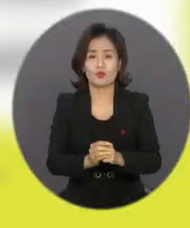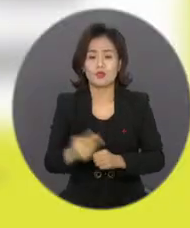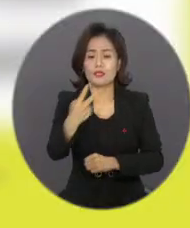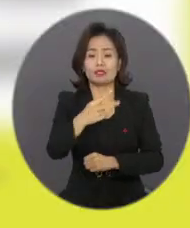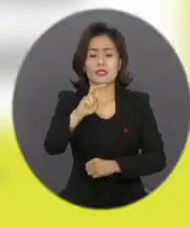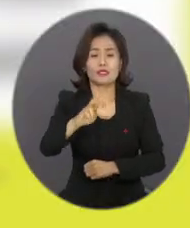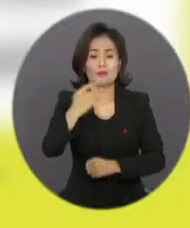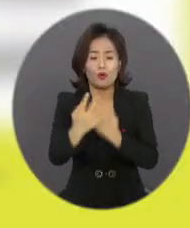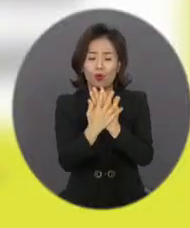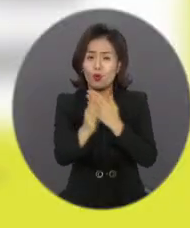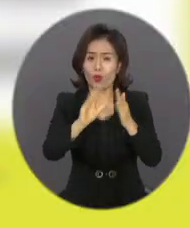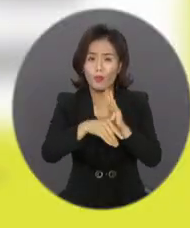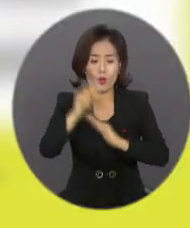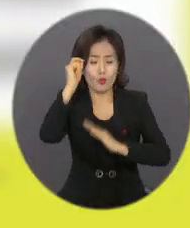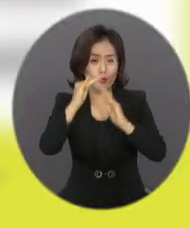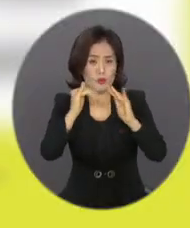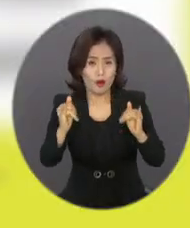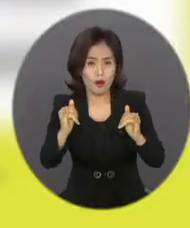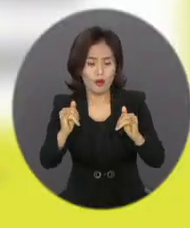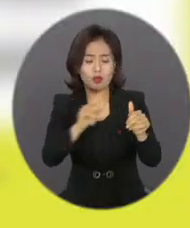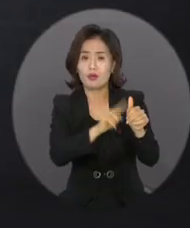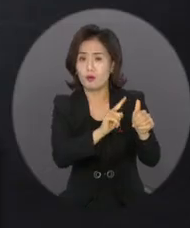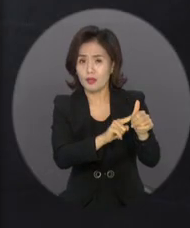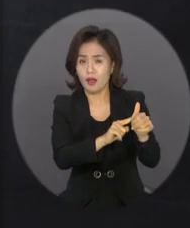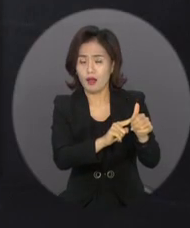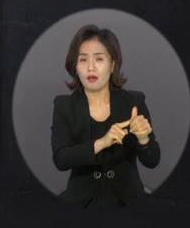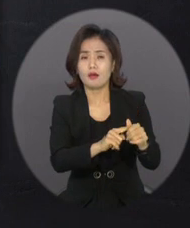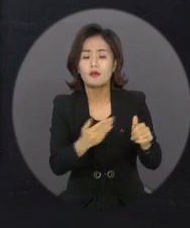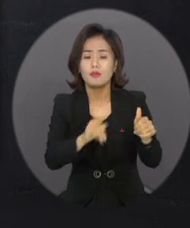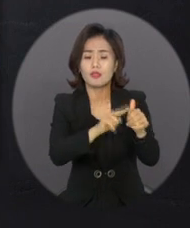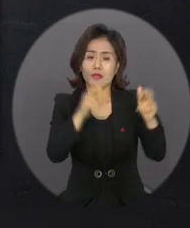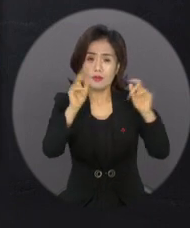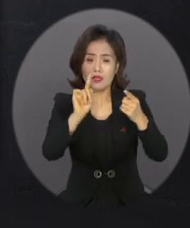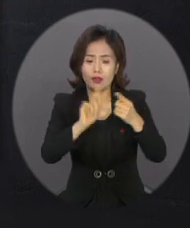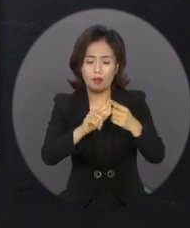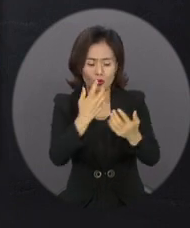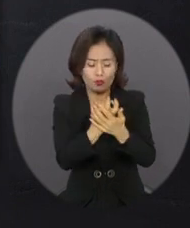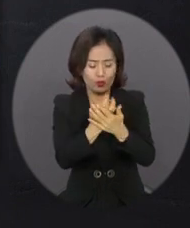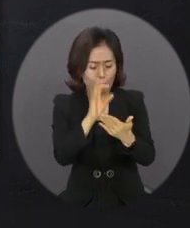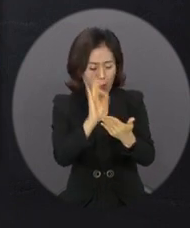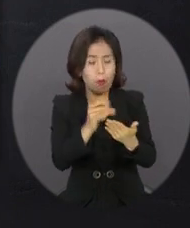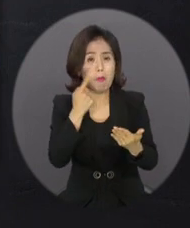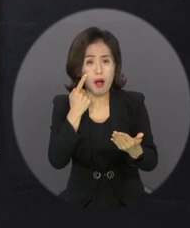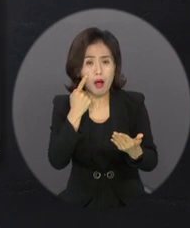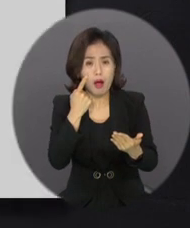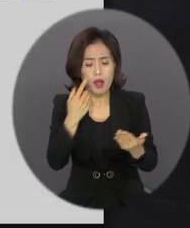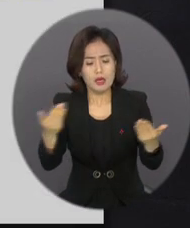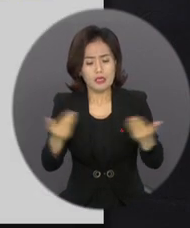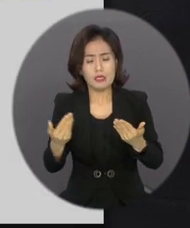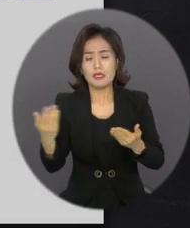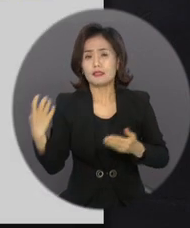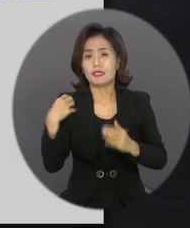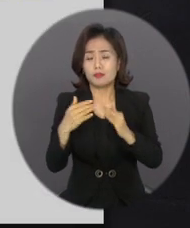지난 2021년 대회에서 우수상으로 선정된 a기업 그런데 a기업의 등기부등본을 들여다보니 업무